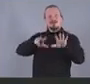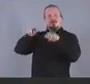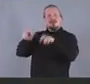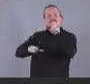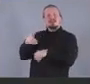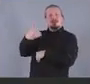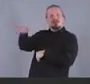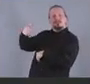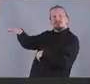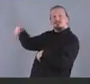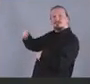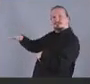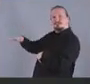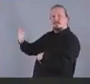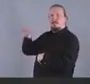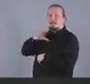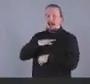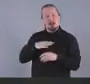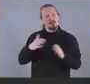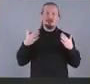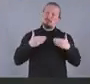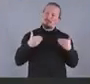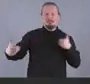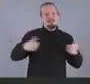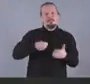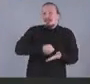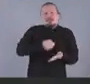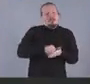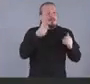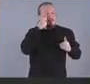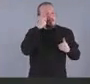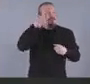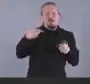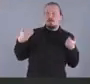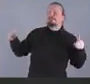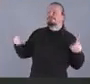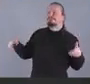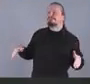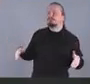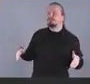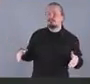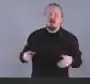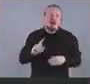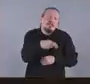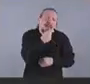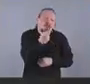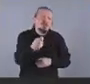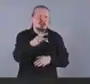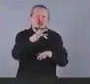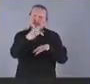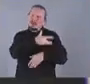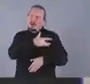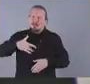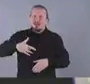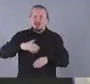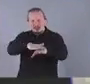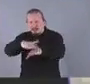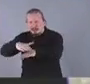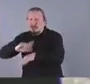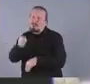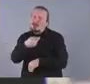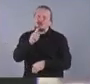en invoquant la nécessité de respecter les gestes barrières. Bien évidemment, nous soutenons sans réserve les précautions sanitaires dues à la situation